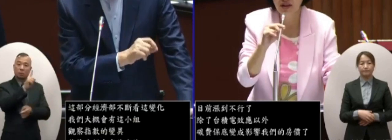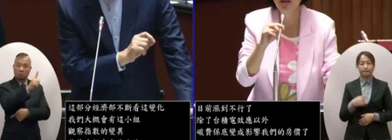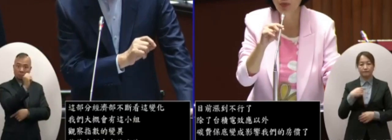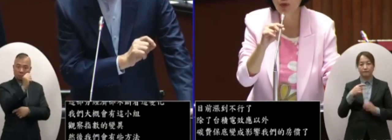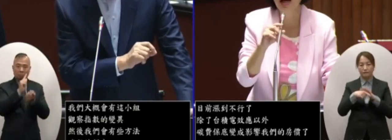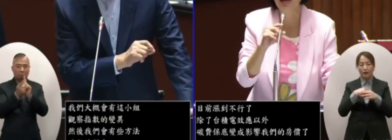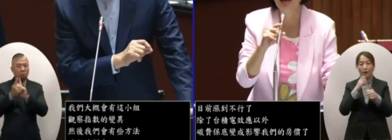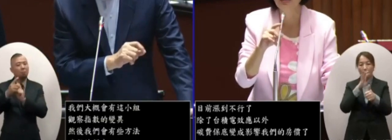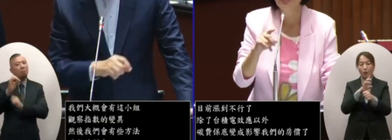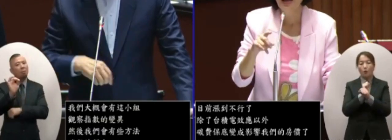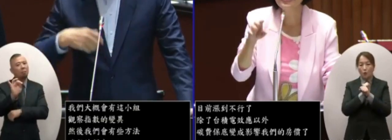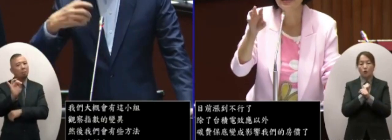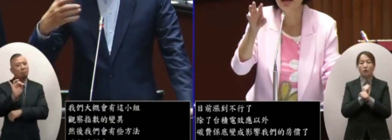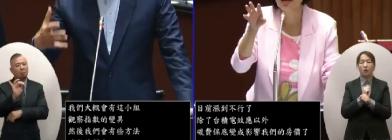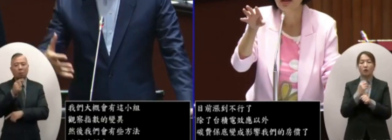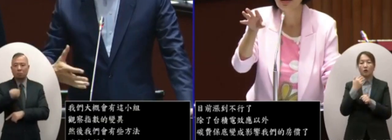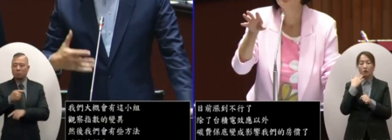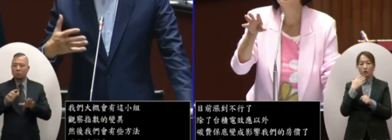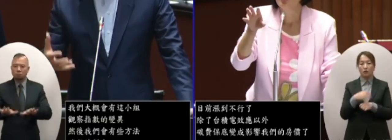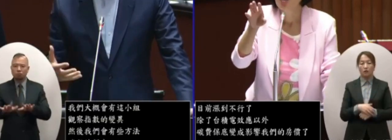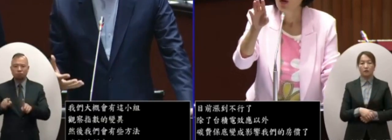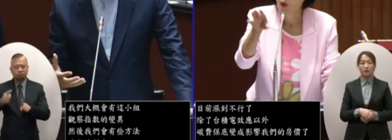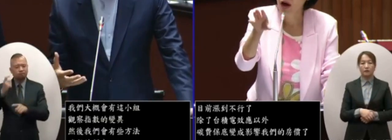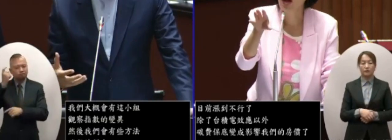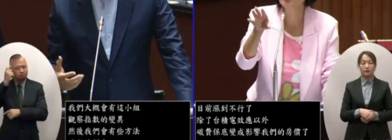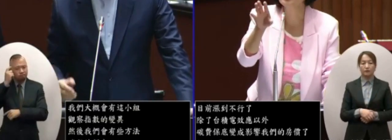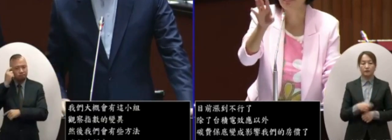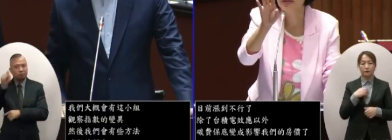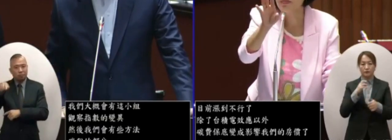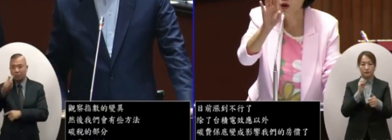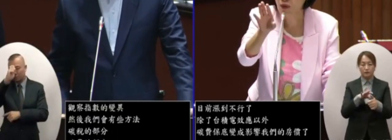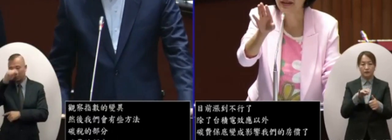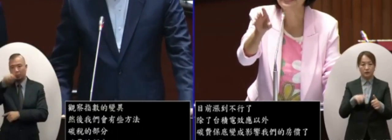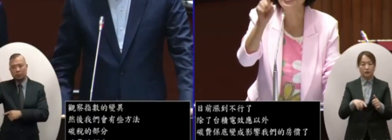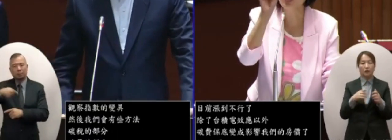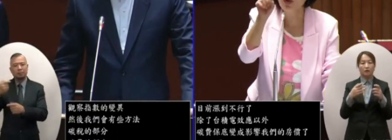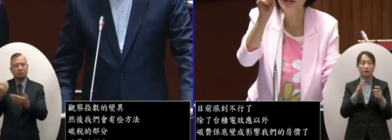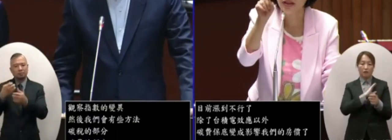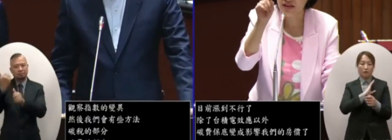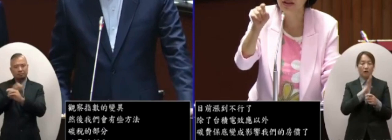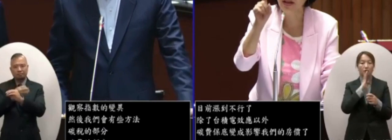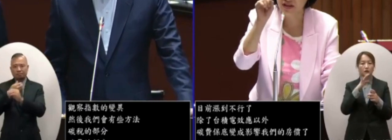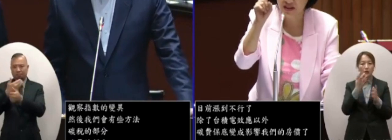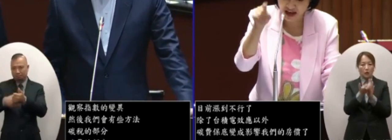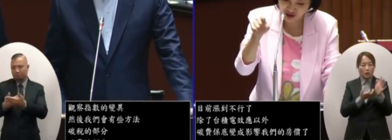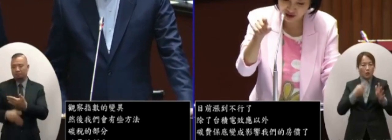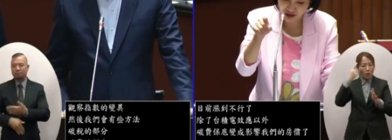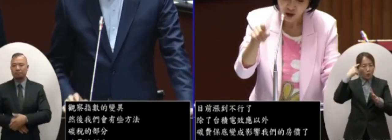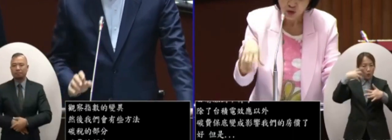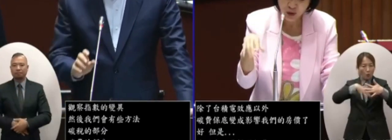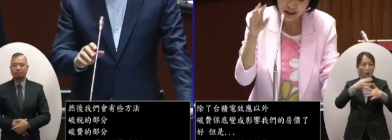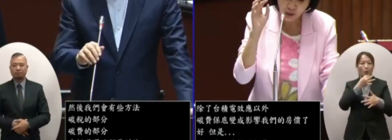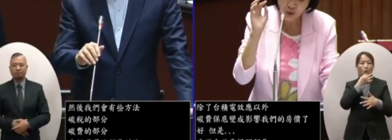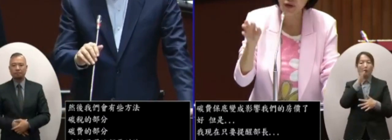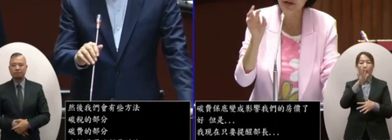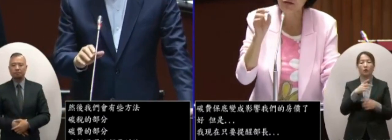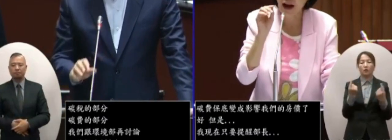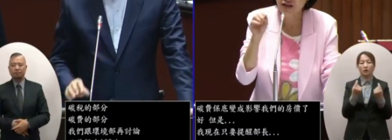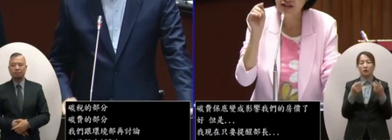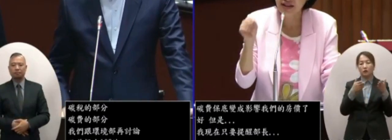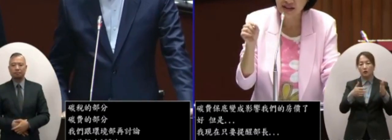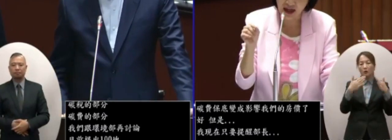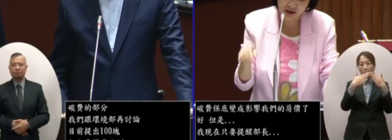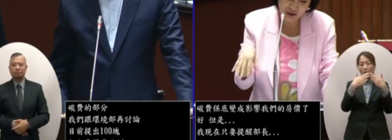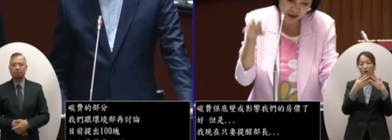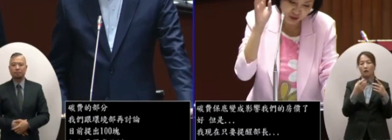啊，他在 希望大家能够减碳。 我告诉你，这没有问题，但是预期的心理已经产生了。所以你看，对于这个房市的影响啊，你们